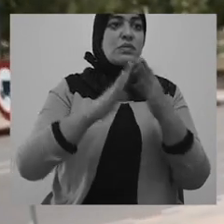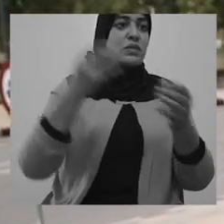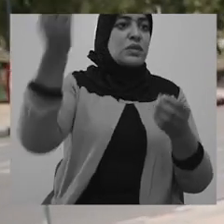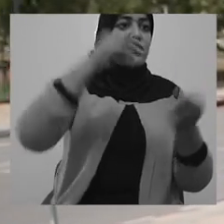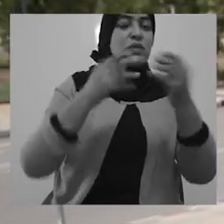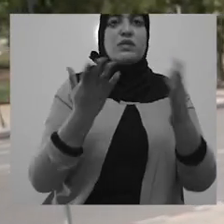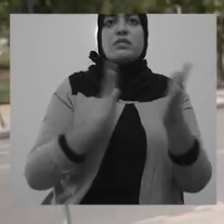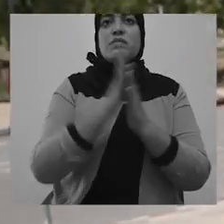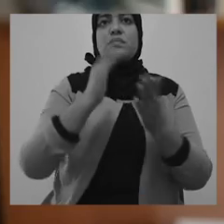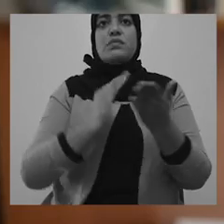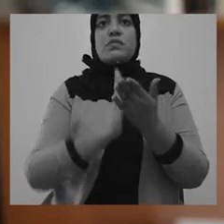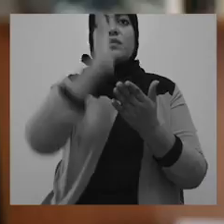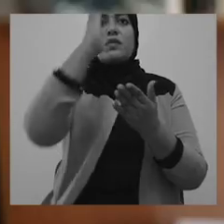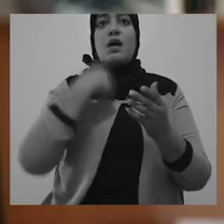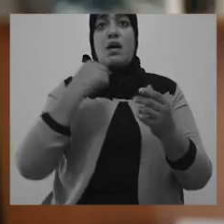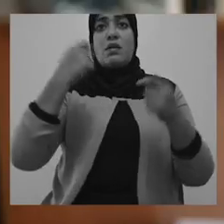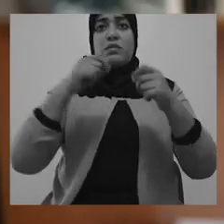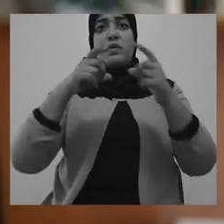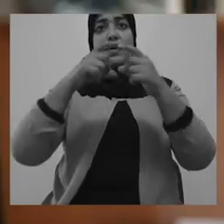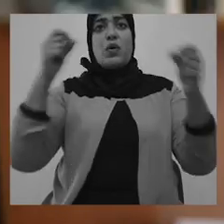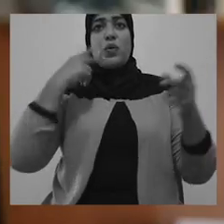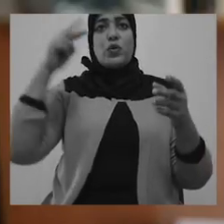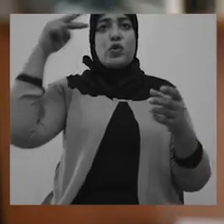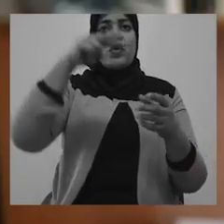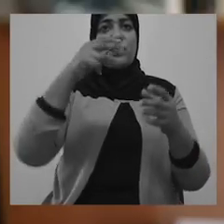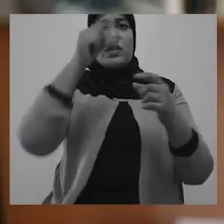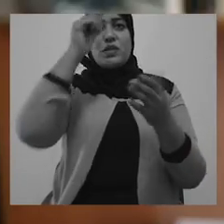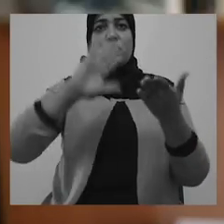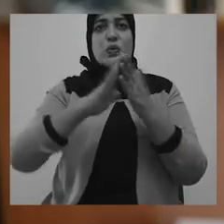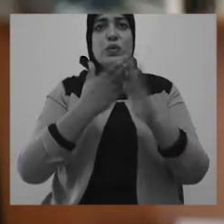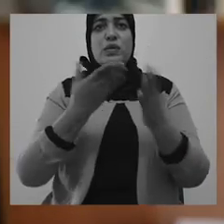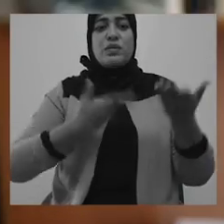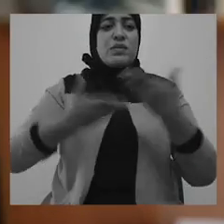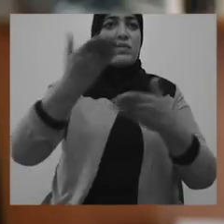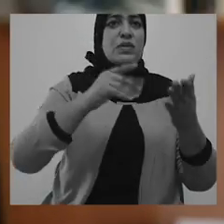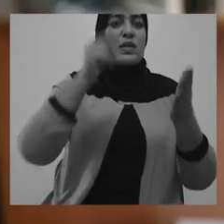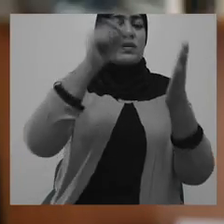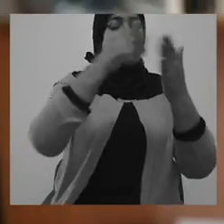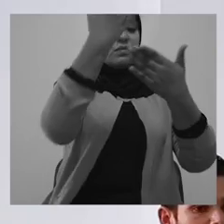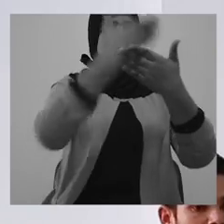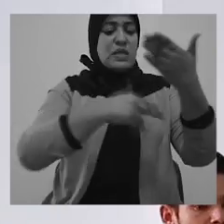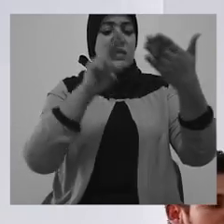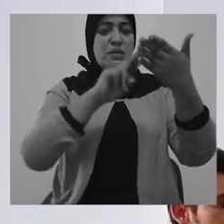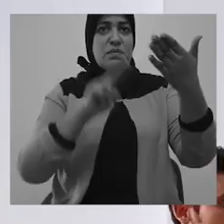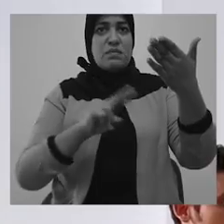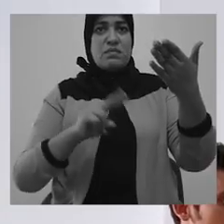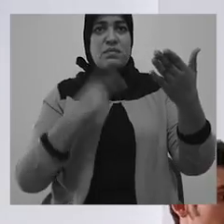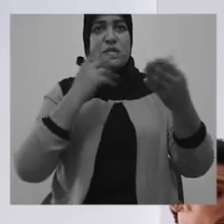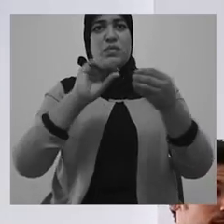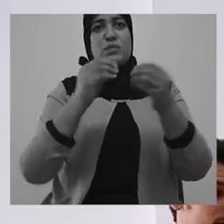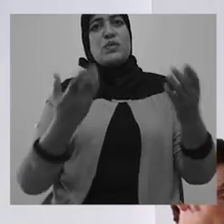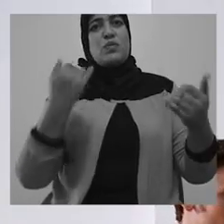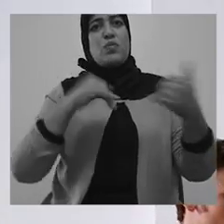avec vraiment beaucoup d'associations qui arrivent à obtenir des autorités publiques, des promesses et un engagement pour améliorer leurs